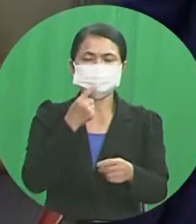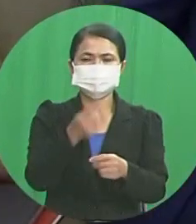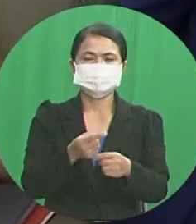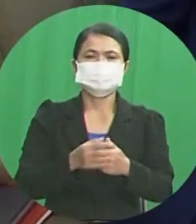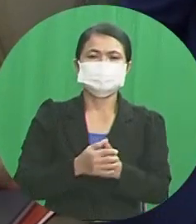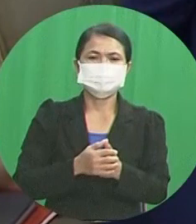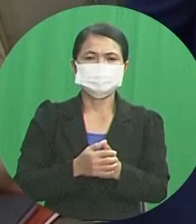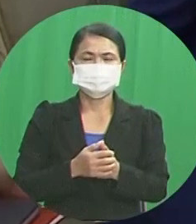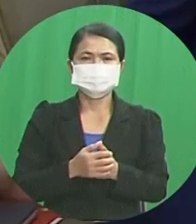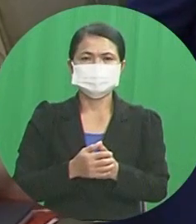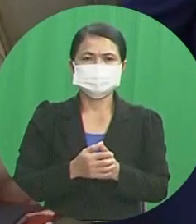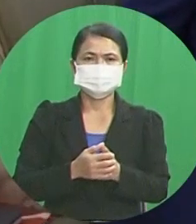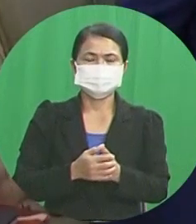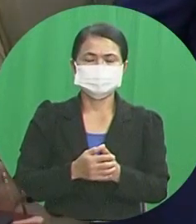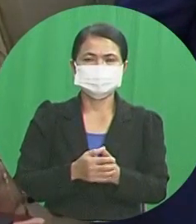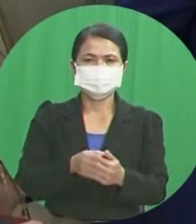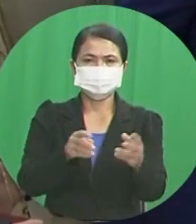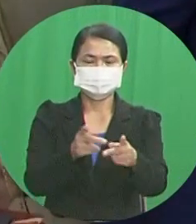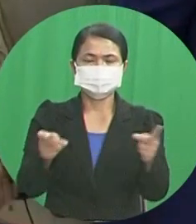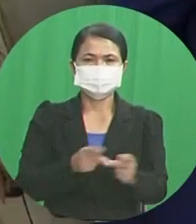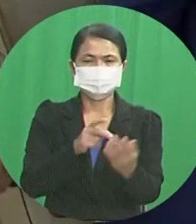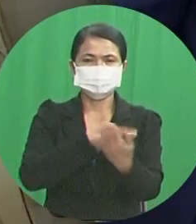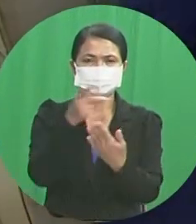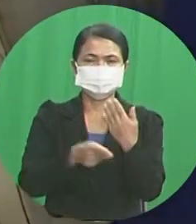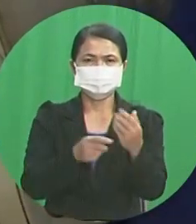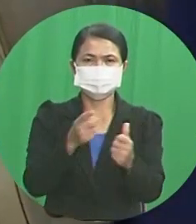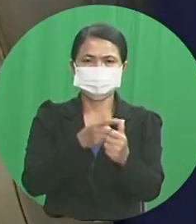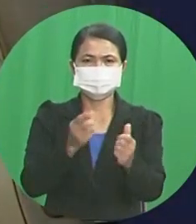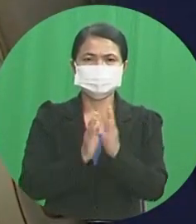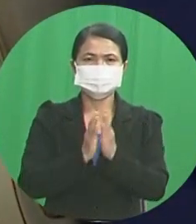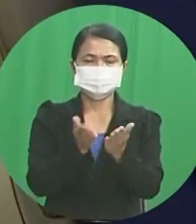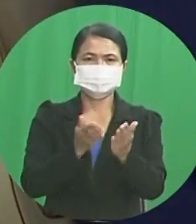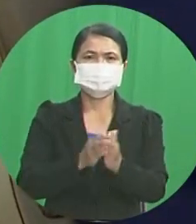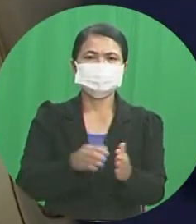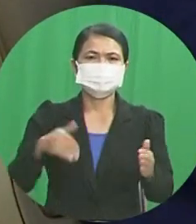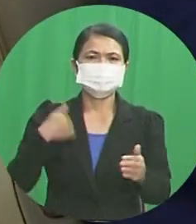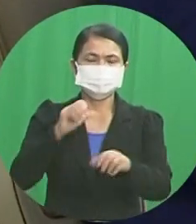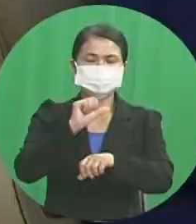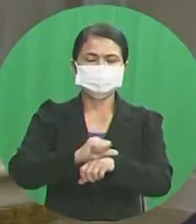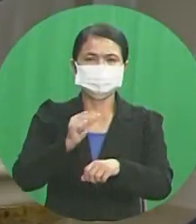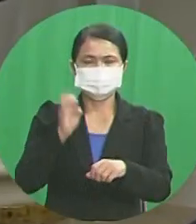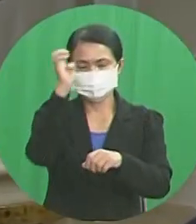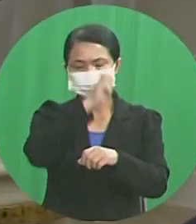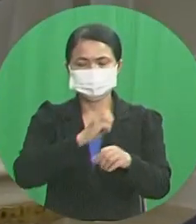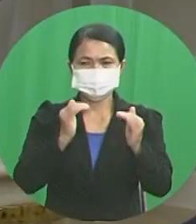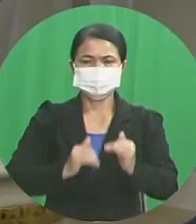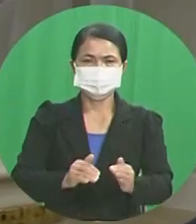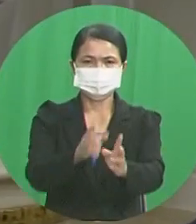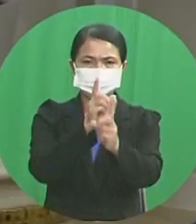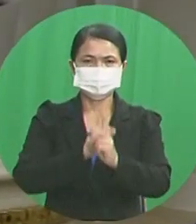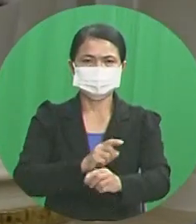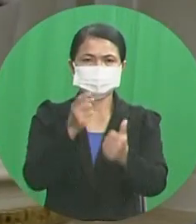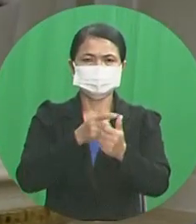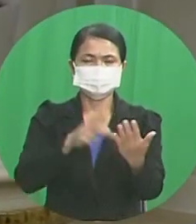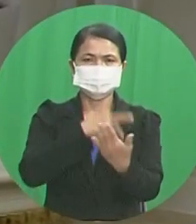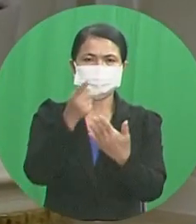ថាការដ្ឋានកែតម្រង់អតិភិបដែលបានស្នើឡើងដោយប្រតិភូសហភាពអឺរ៉ុបស្របតាមអតិភិបនៃកម្ម